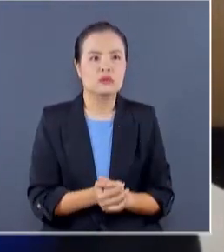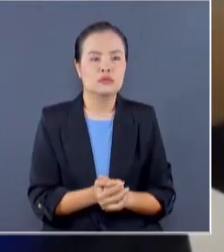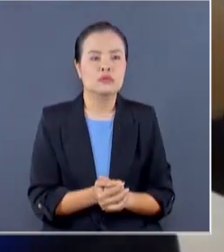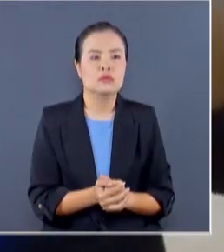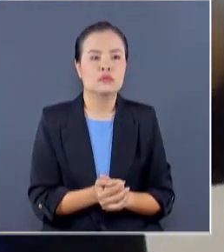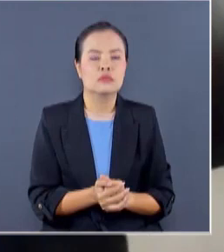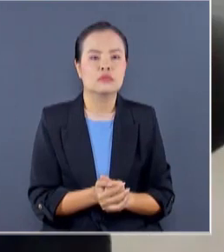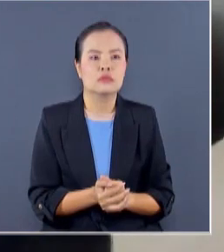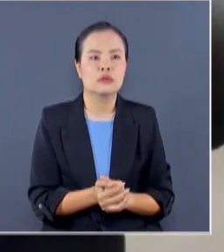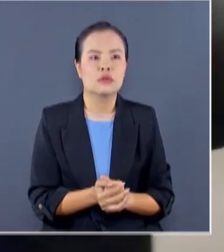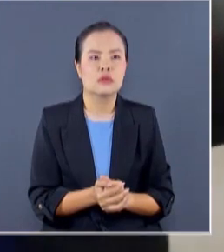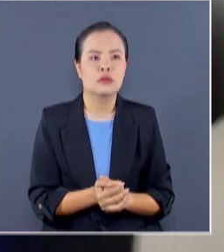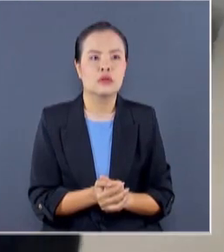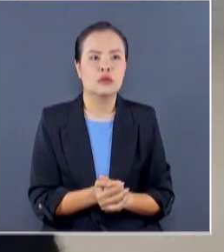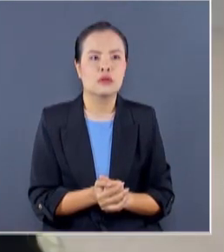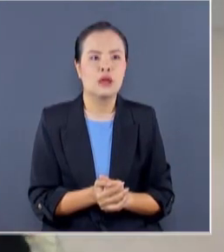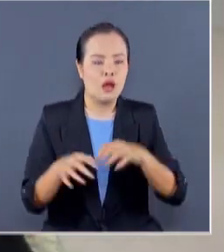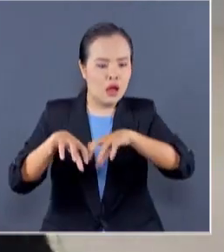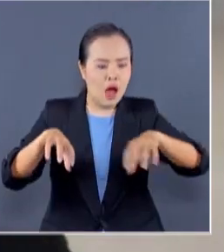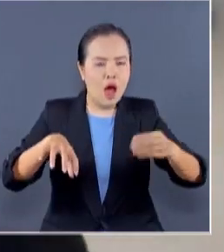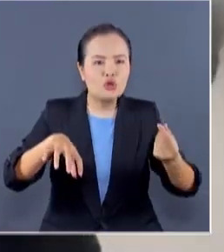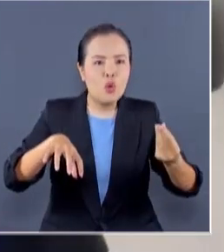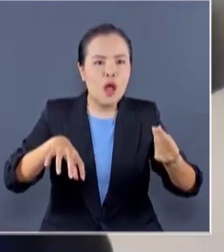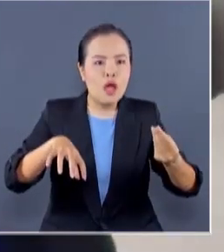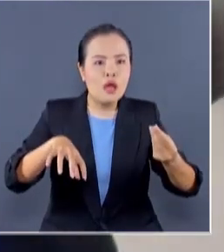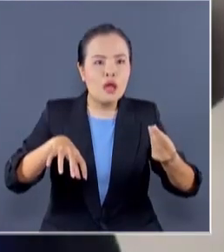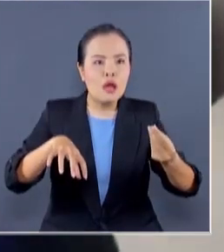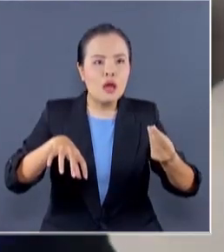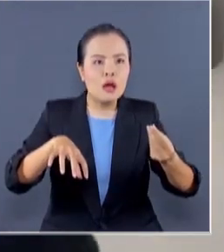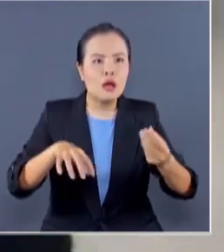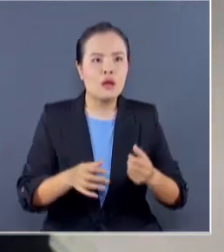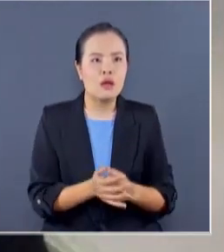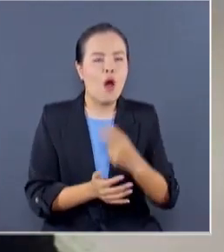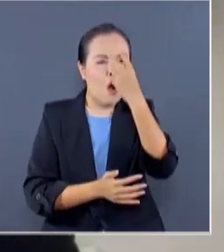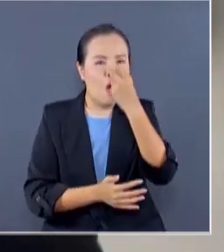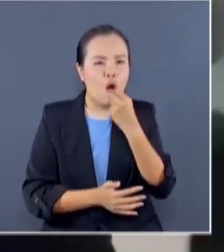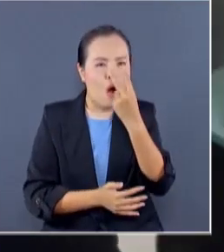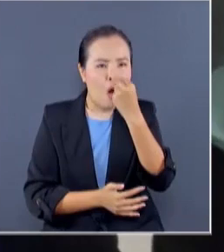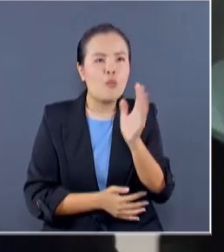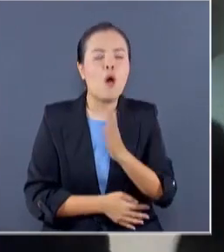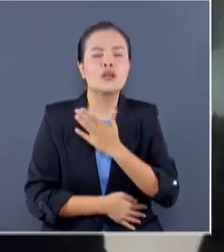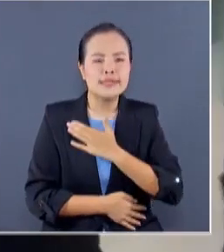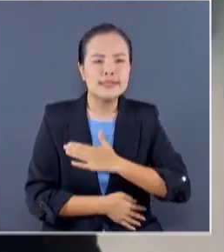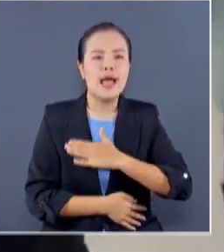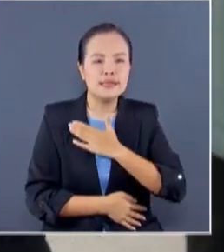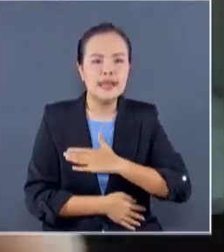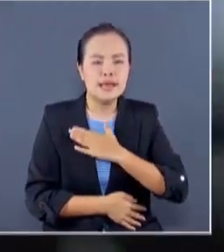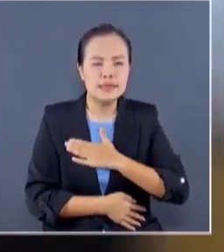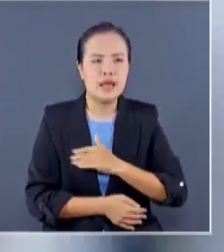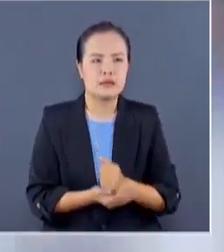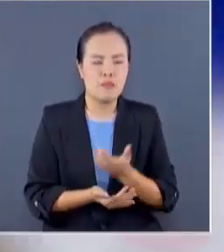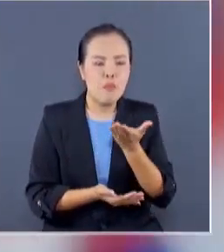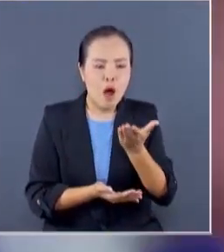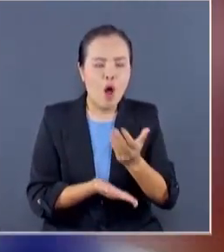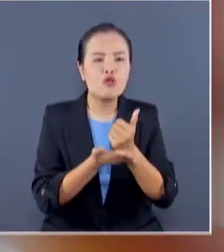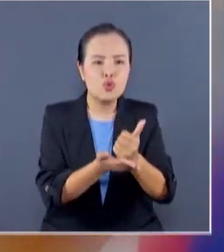ก็มีกี่ที่ค่ะของเฉลิมกันจนะลูกไม่ต้องร้องใจเย็นๆค่ะ ไม่เป็นไร ไม่เป็นไรมาขอความช่ว